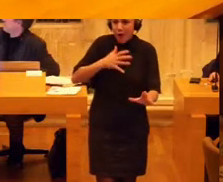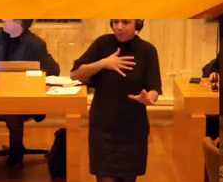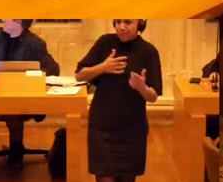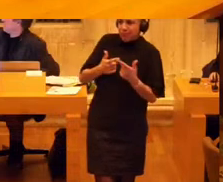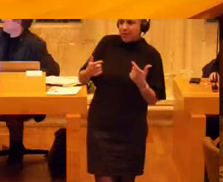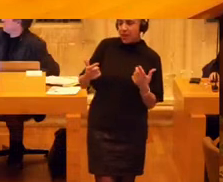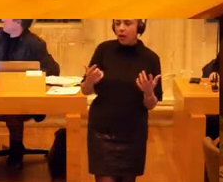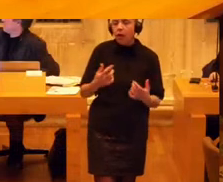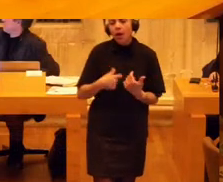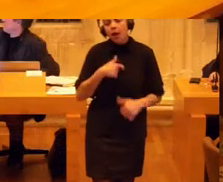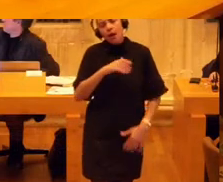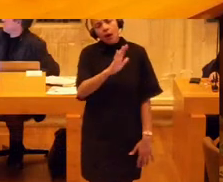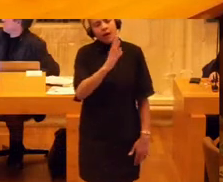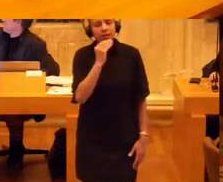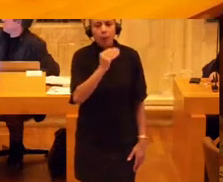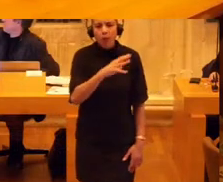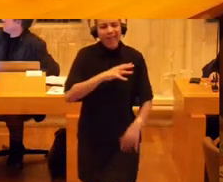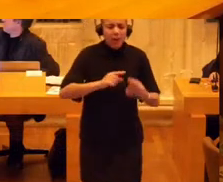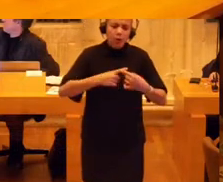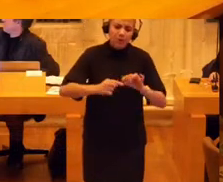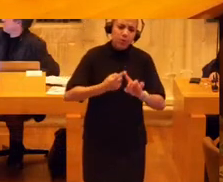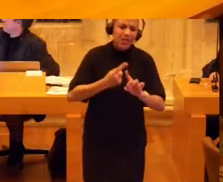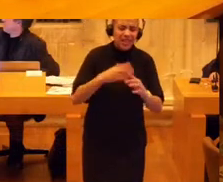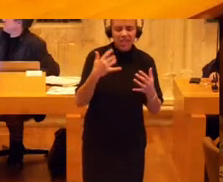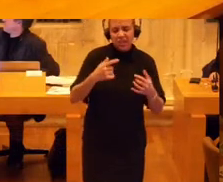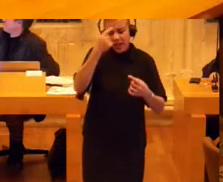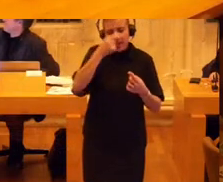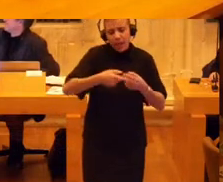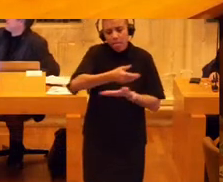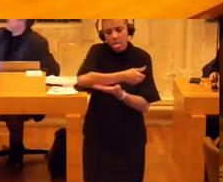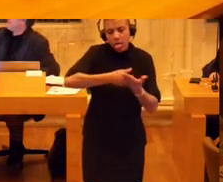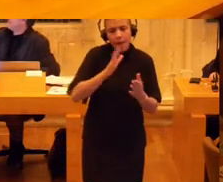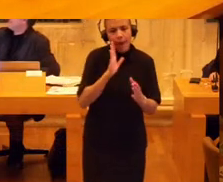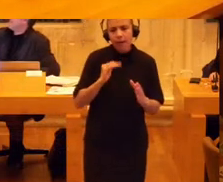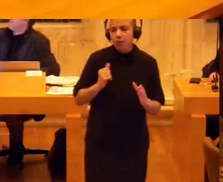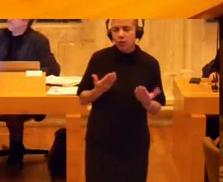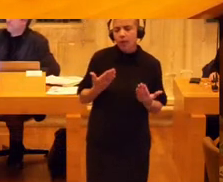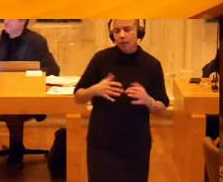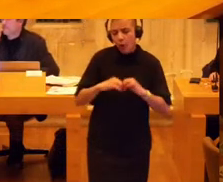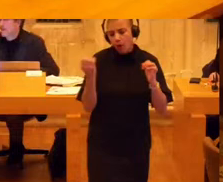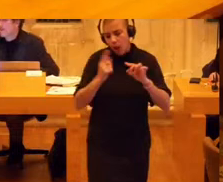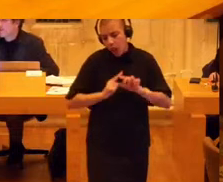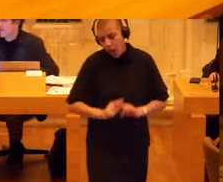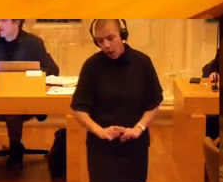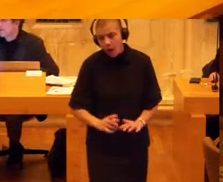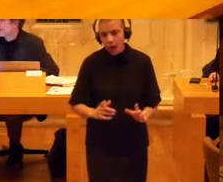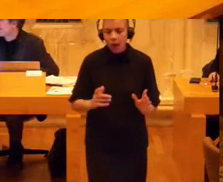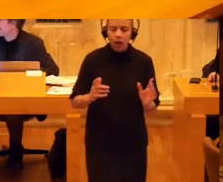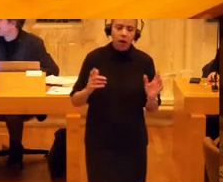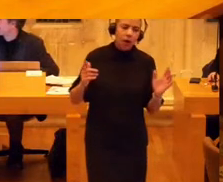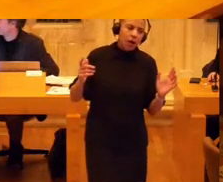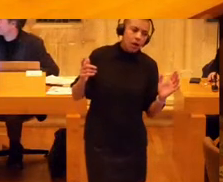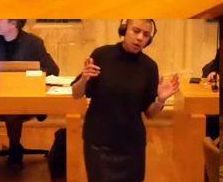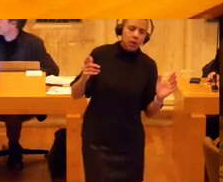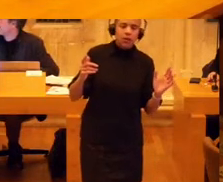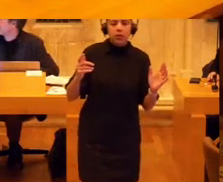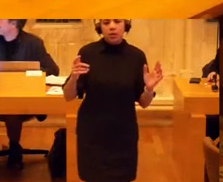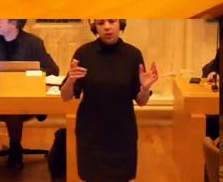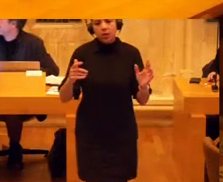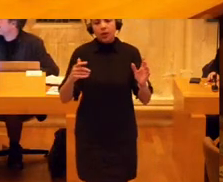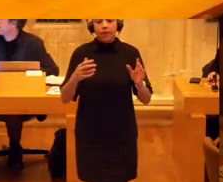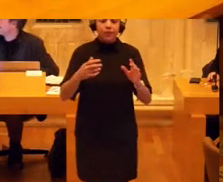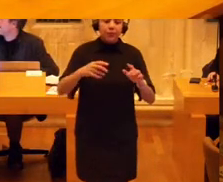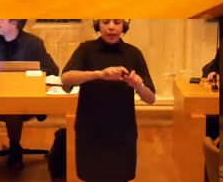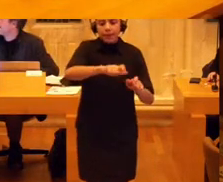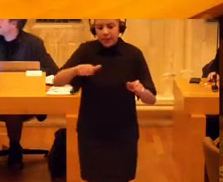bon. Julie, parce que si on rentre dans le détail, mètre par mètre de chacune des pistes cyclables qui sont construites